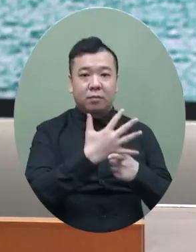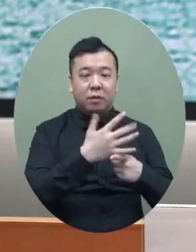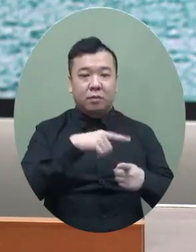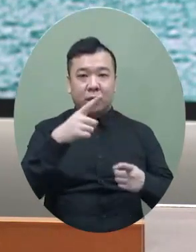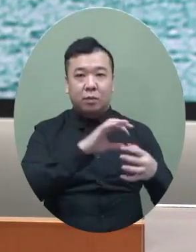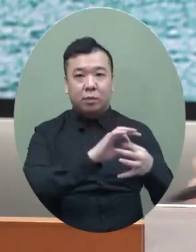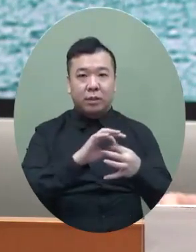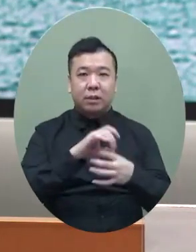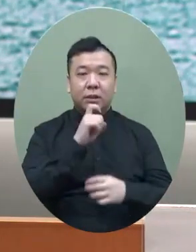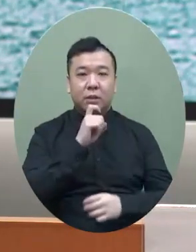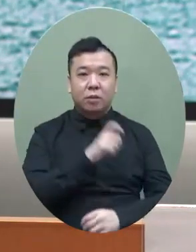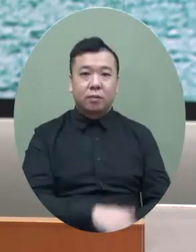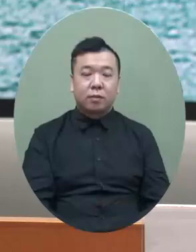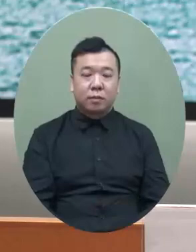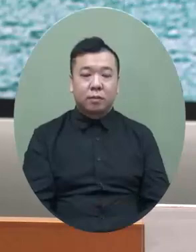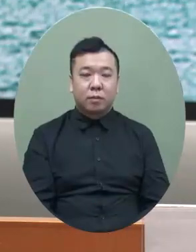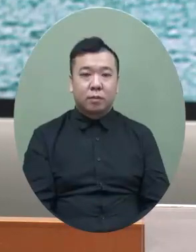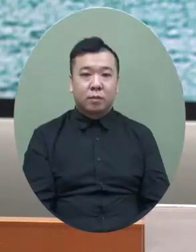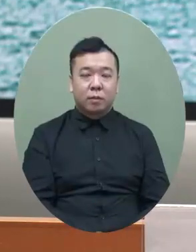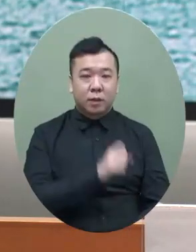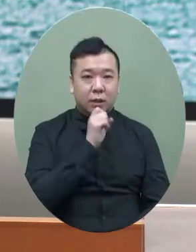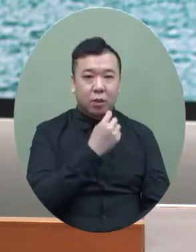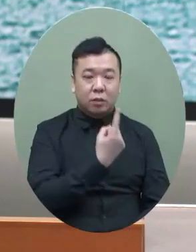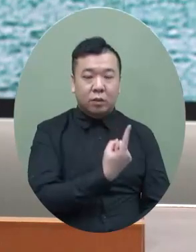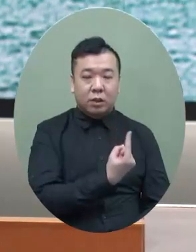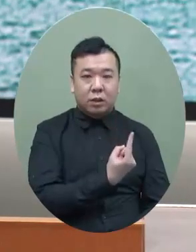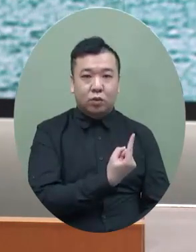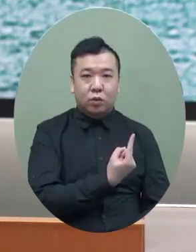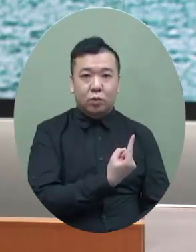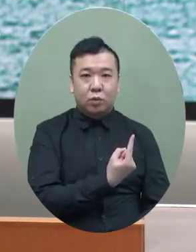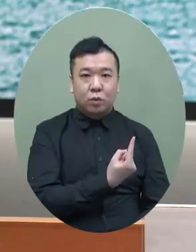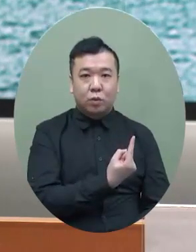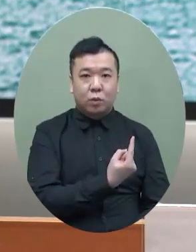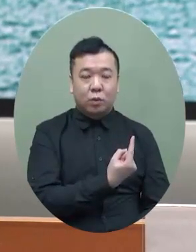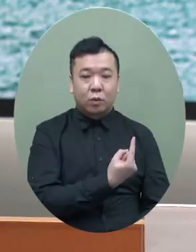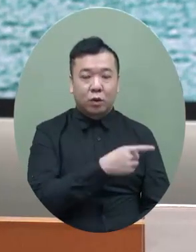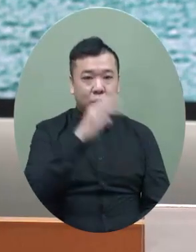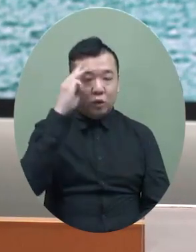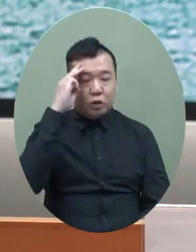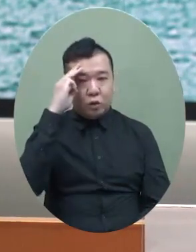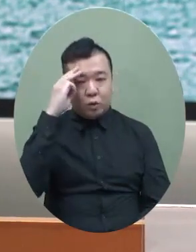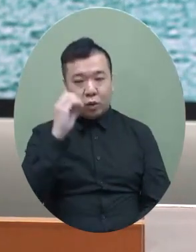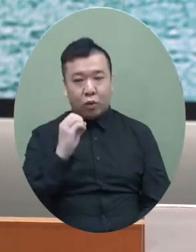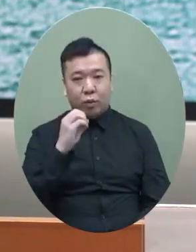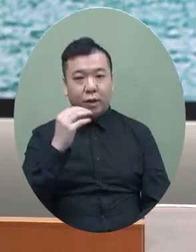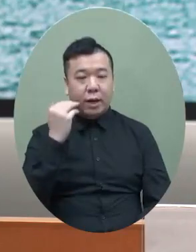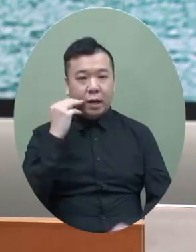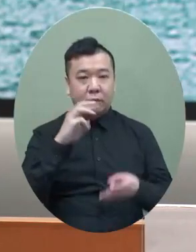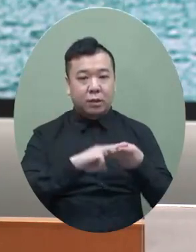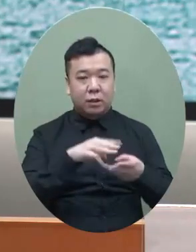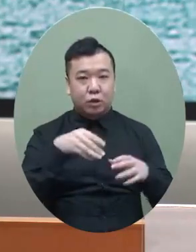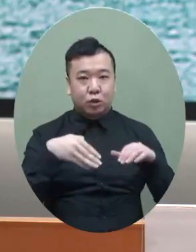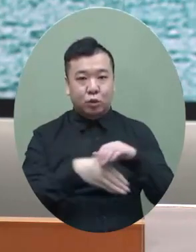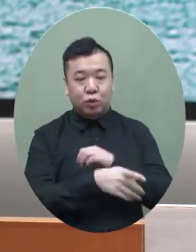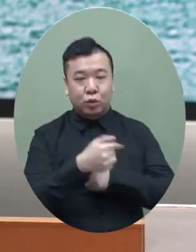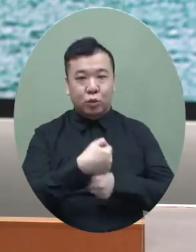其他個案相關嘅個案啦，其中1宗就係係將軍澳藍田隧道嘅工作人員啦，咁佢就